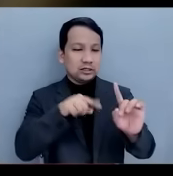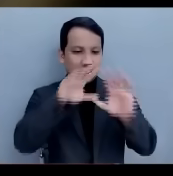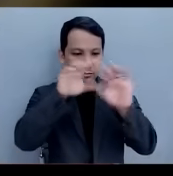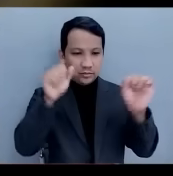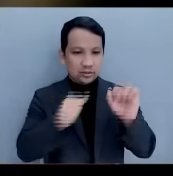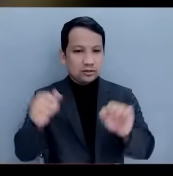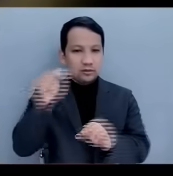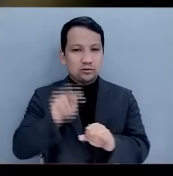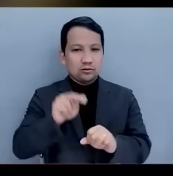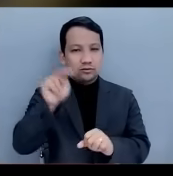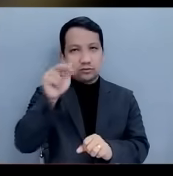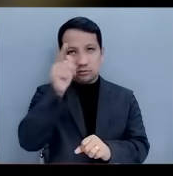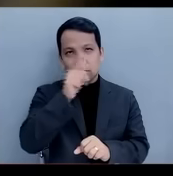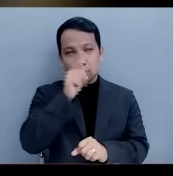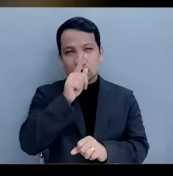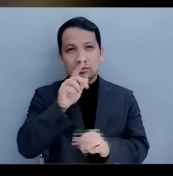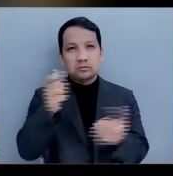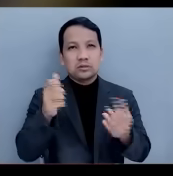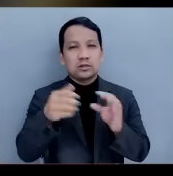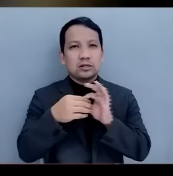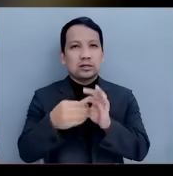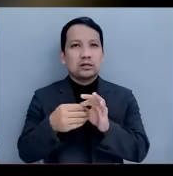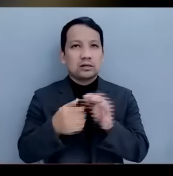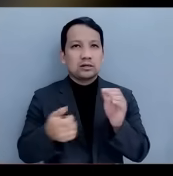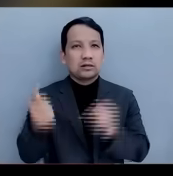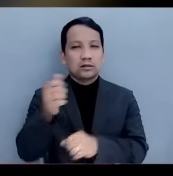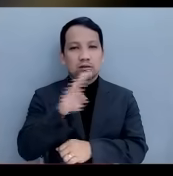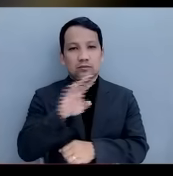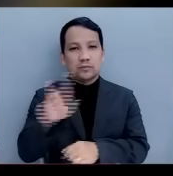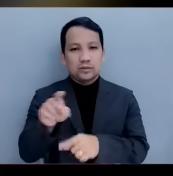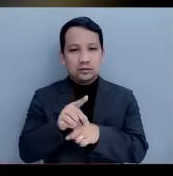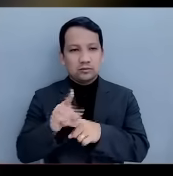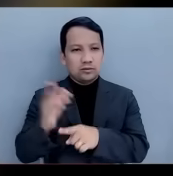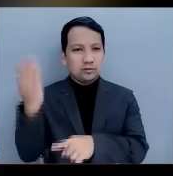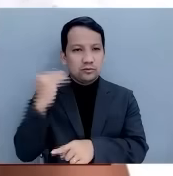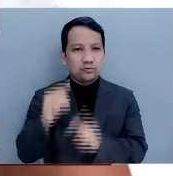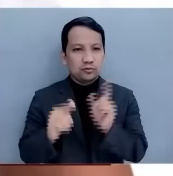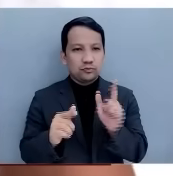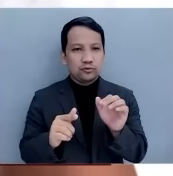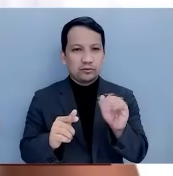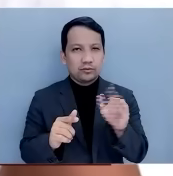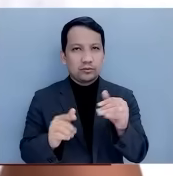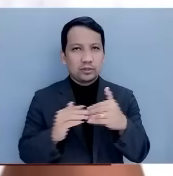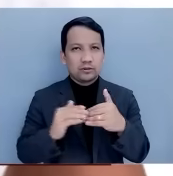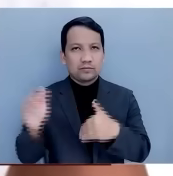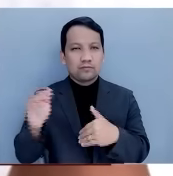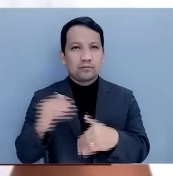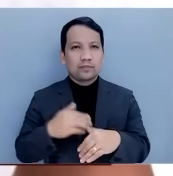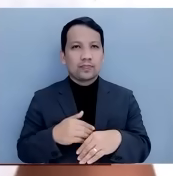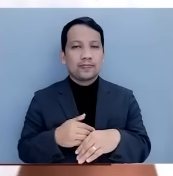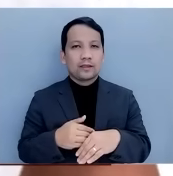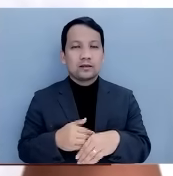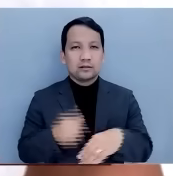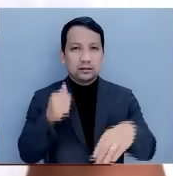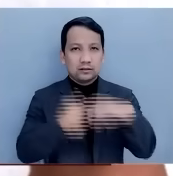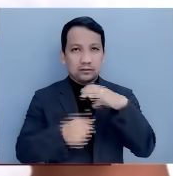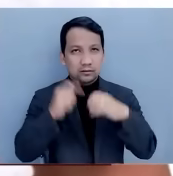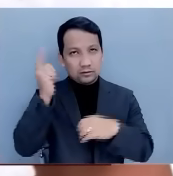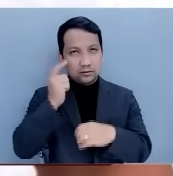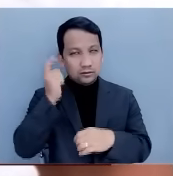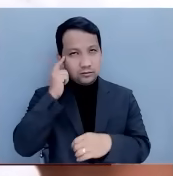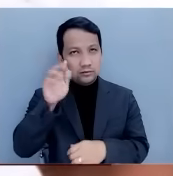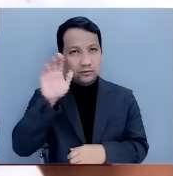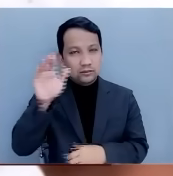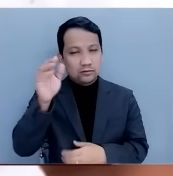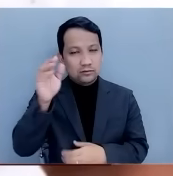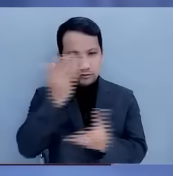Northern Luzon Chapter at naging commissioner ng Bar of Discipline mula noong 2015. Maging si Abra Governor Dominic Valera na nawagan